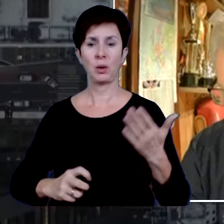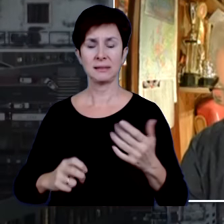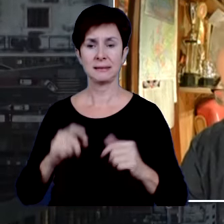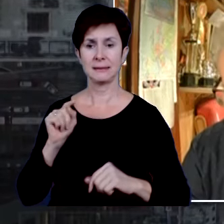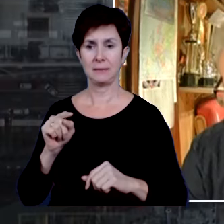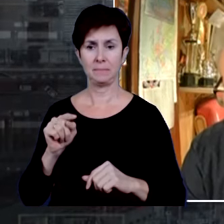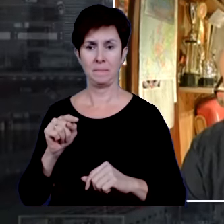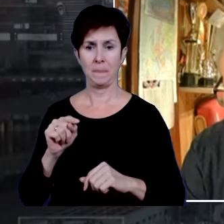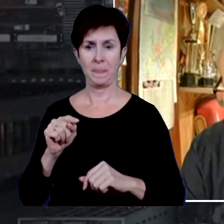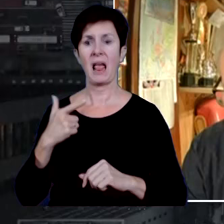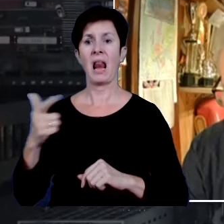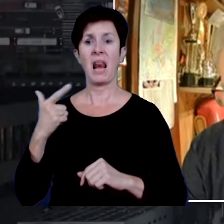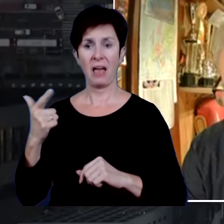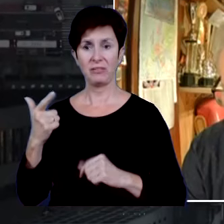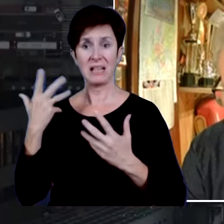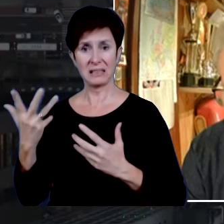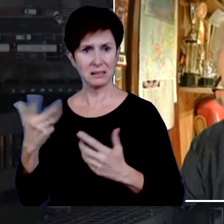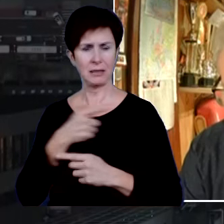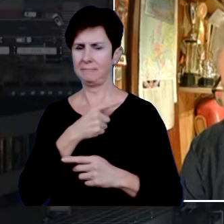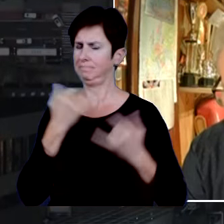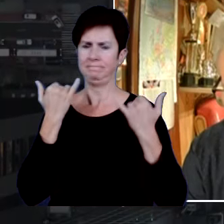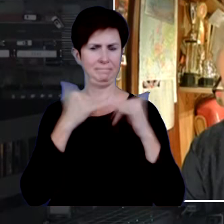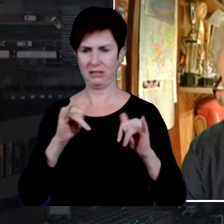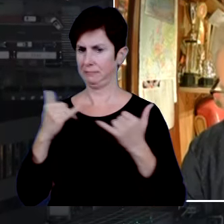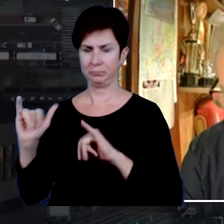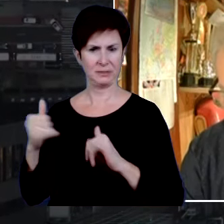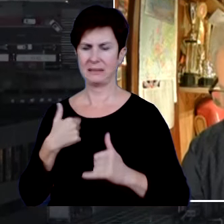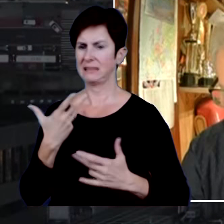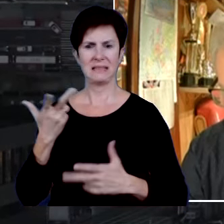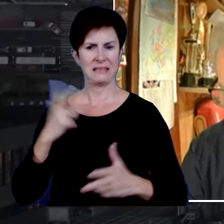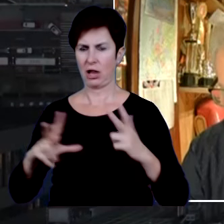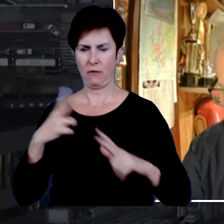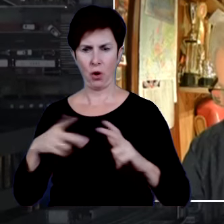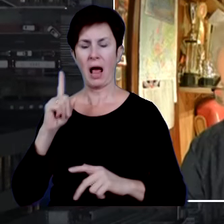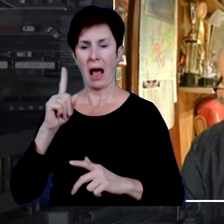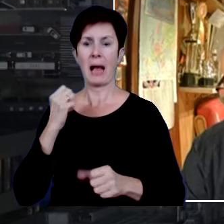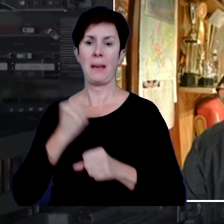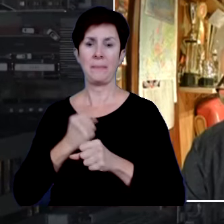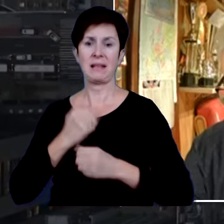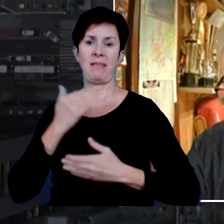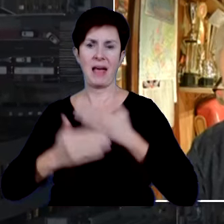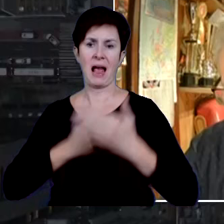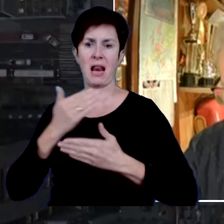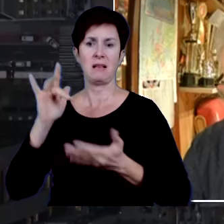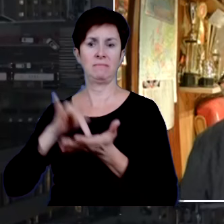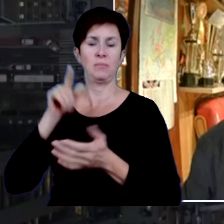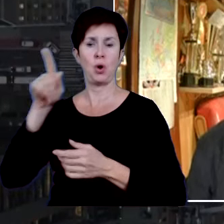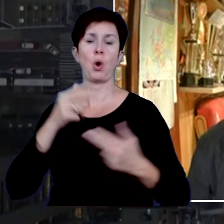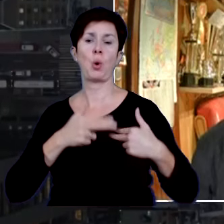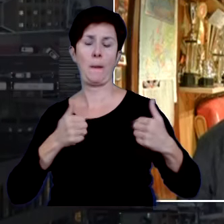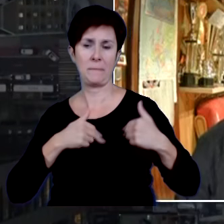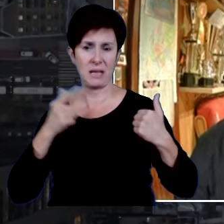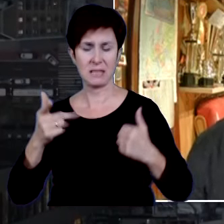tak, jak chciała lewica, to prawda, nie jesteśmy do końca z tego zadowoleni, ale praca toczy się w komisji, więc jest szansa, że